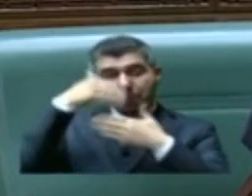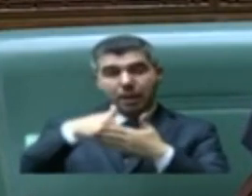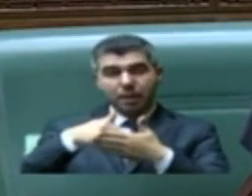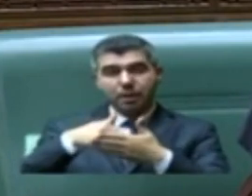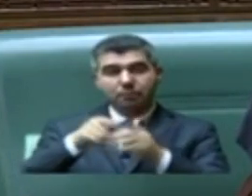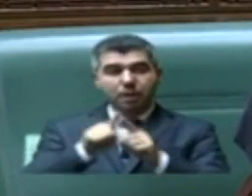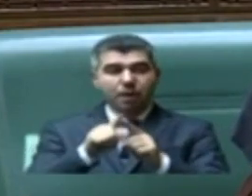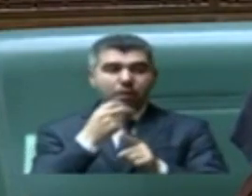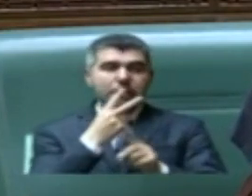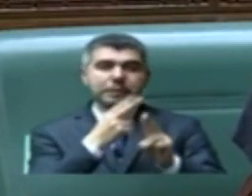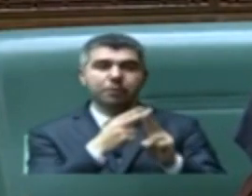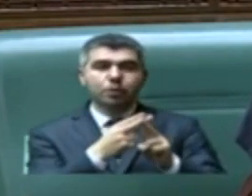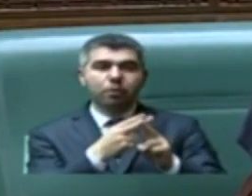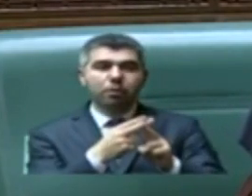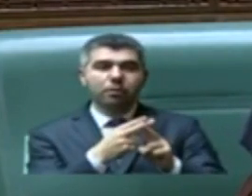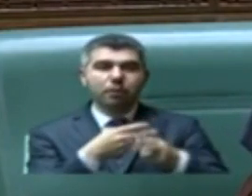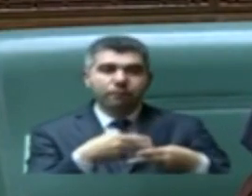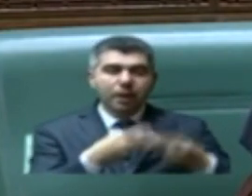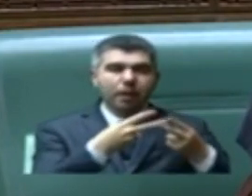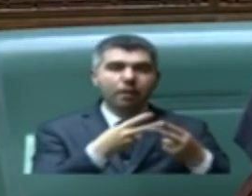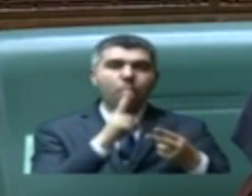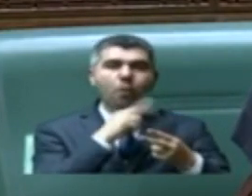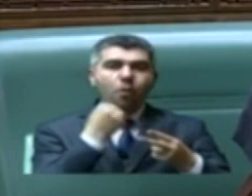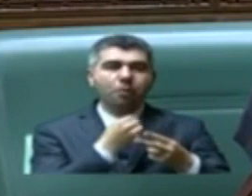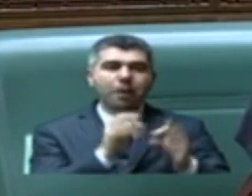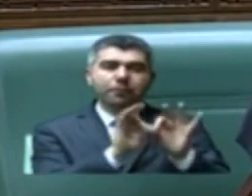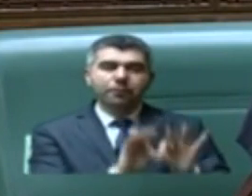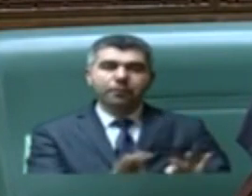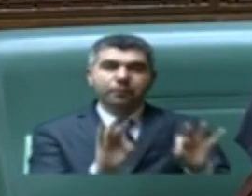باش يستنكروهم الدولة